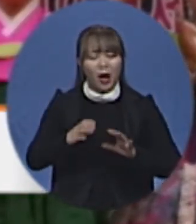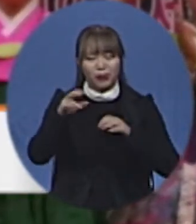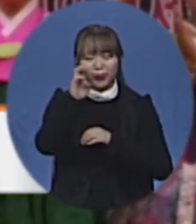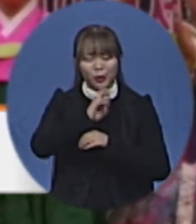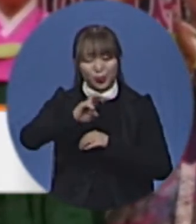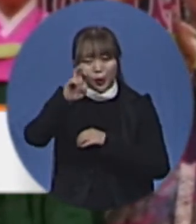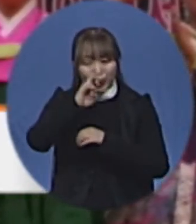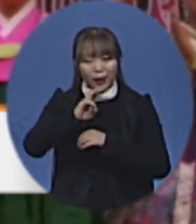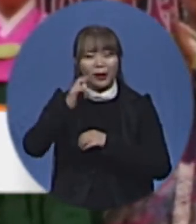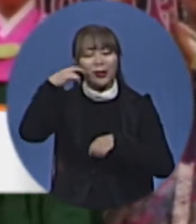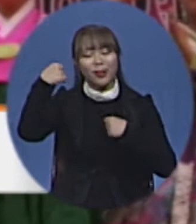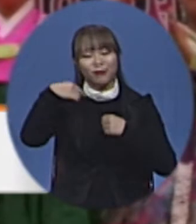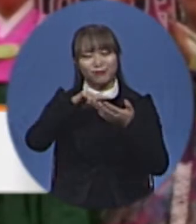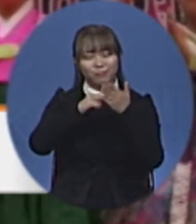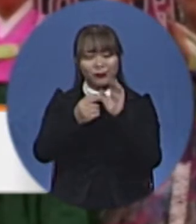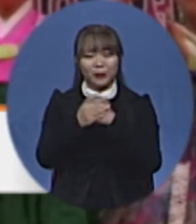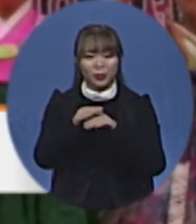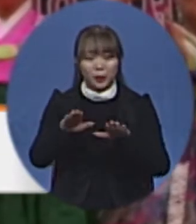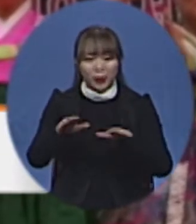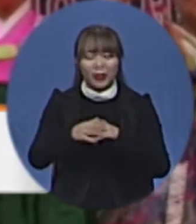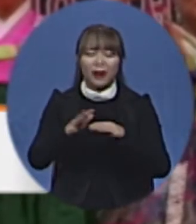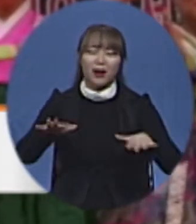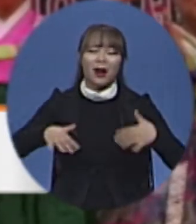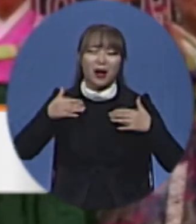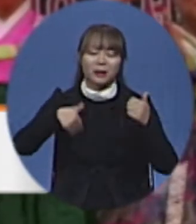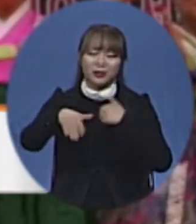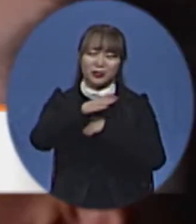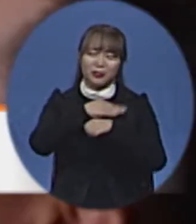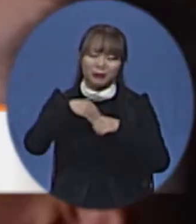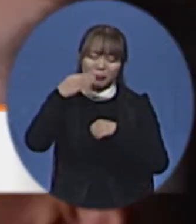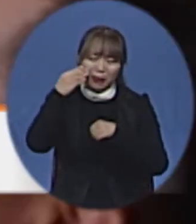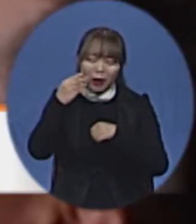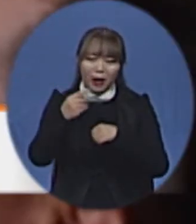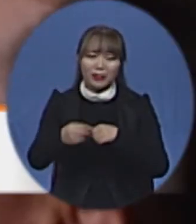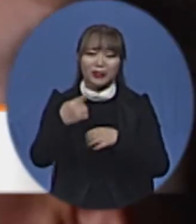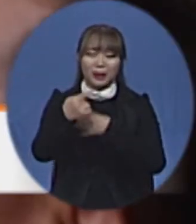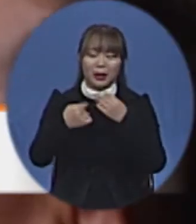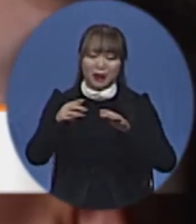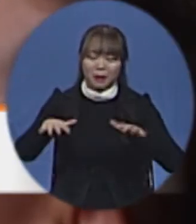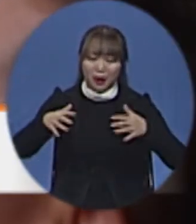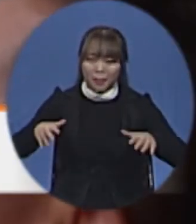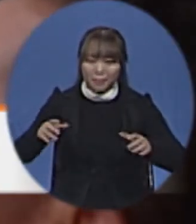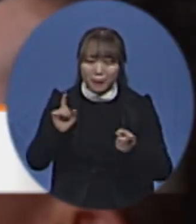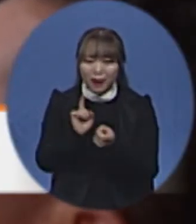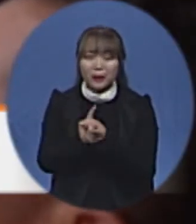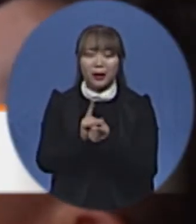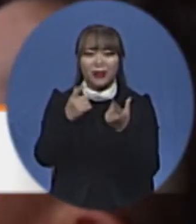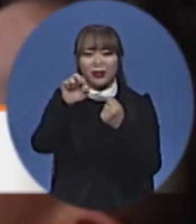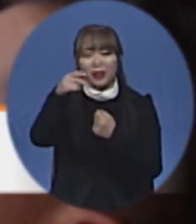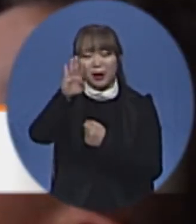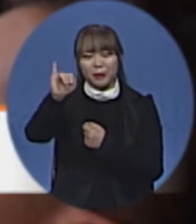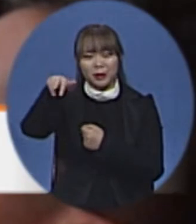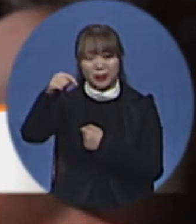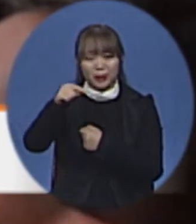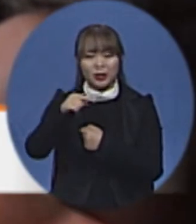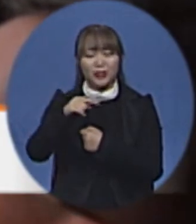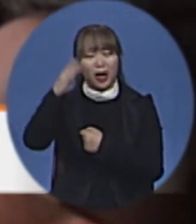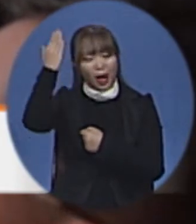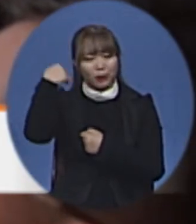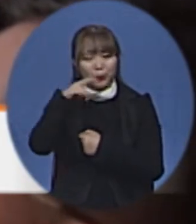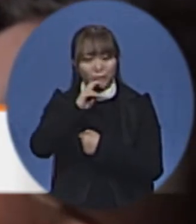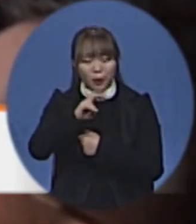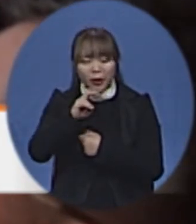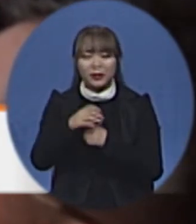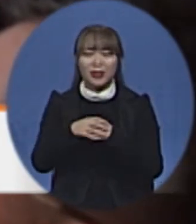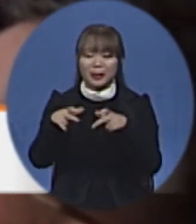펼쳤습니다. 이번 공연은 가을의 정취가 무르익는 계절을 맞아 달빛이 예술단의 국악 공연 재능 나눔을 통해